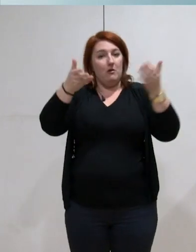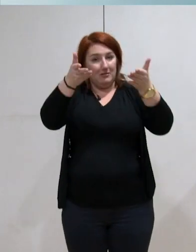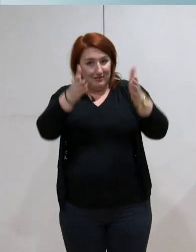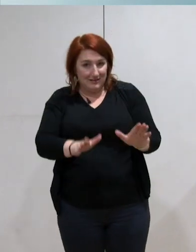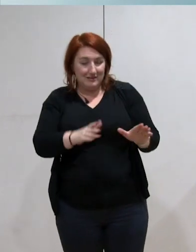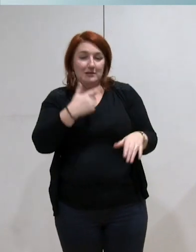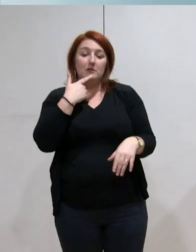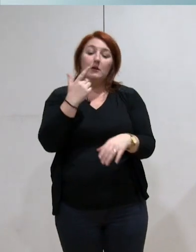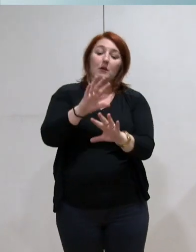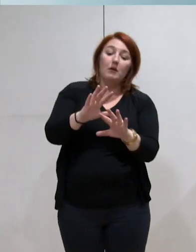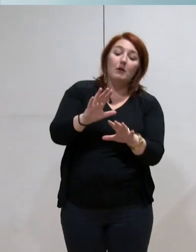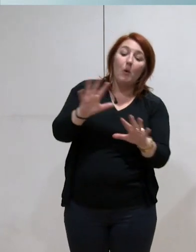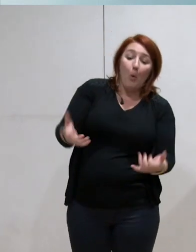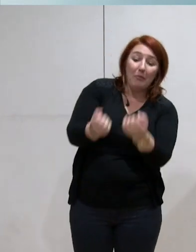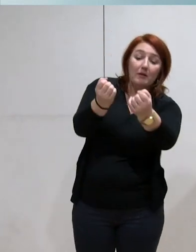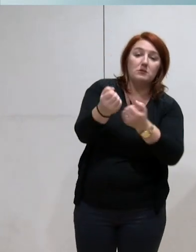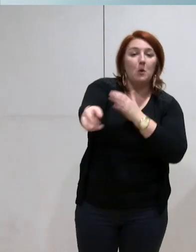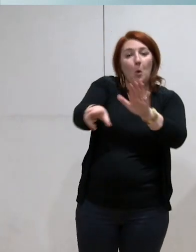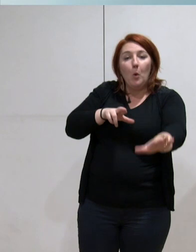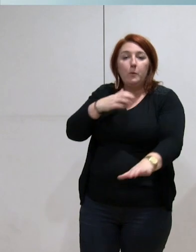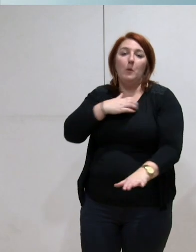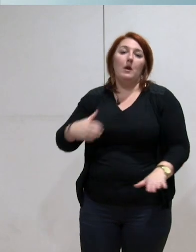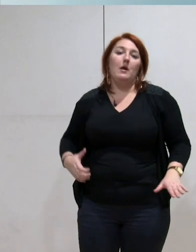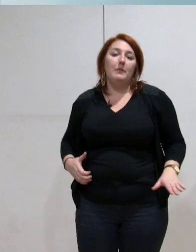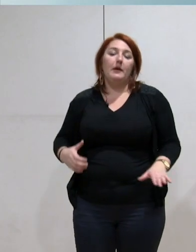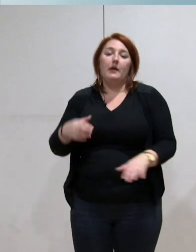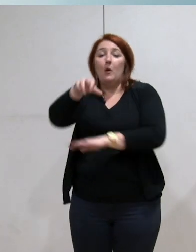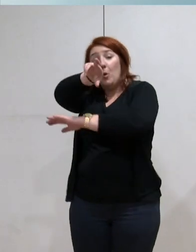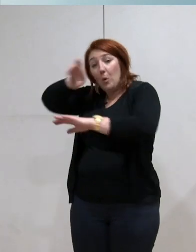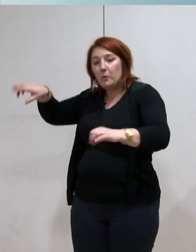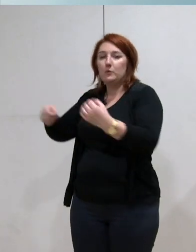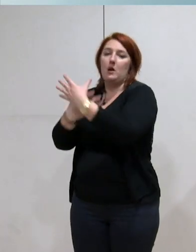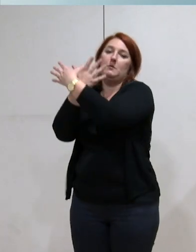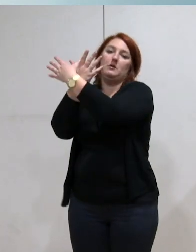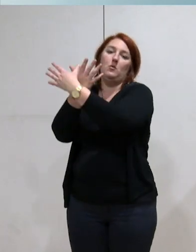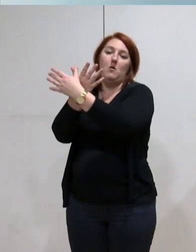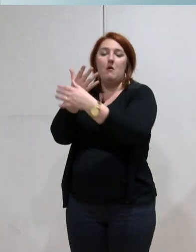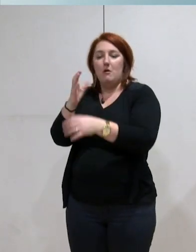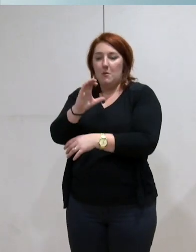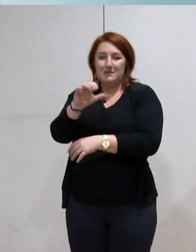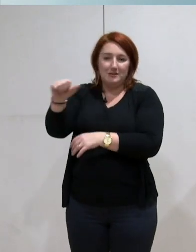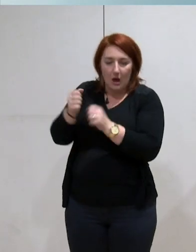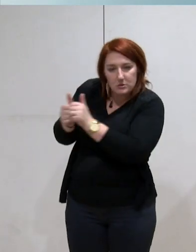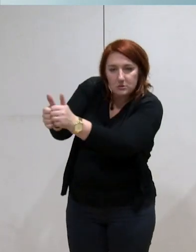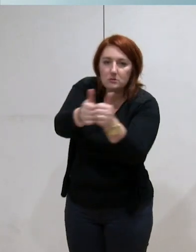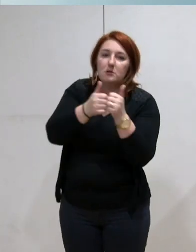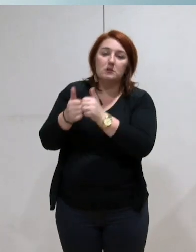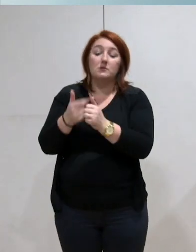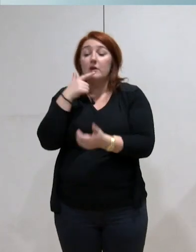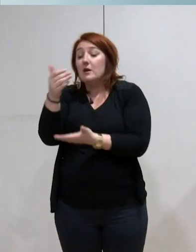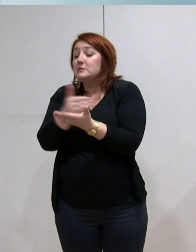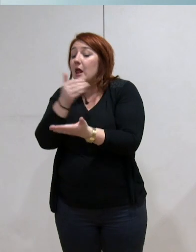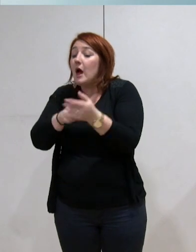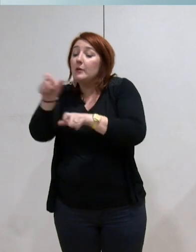d'internaliser ses ressources que donc les sal ari ont pu rejoindre s'ils